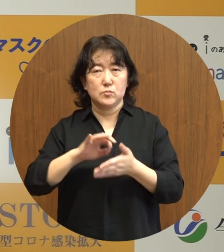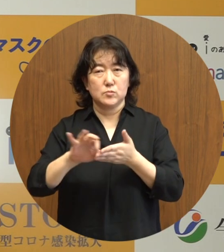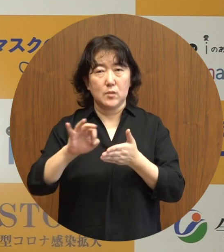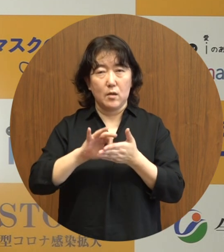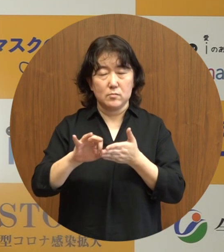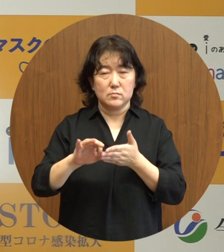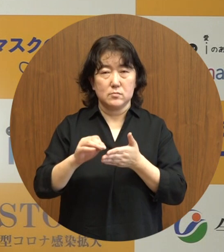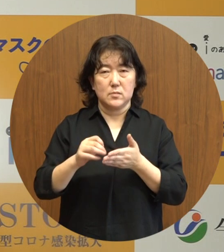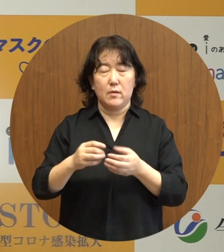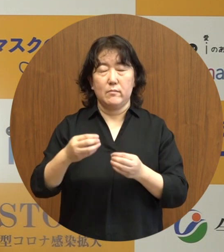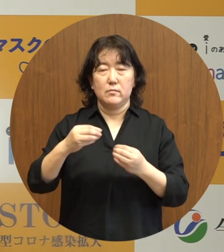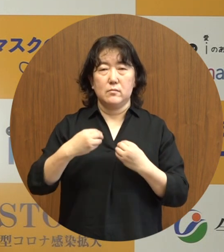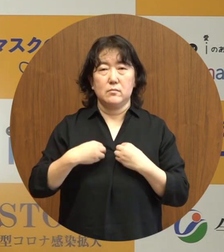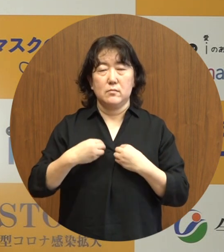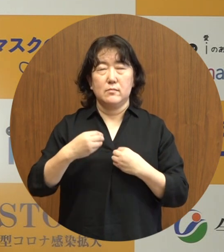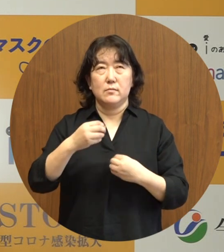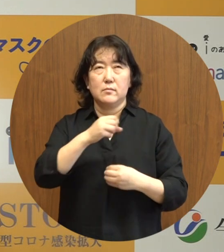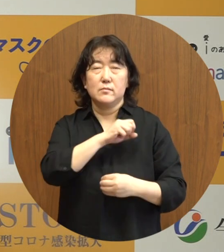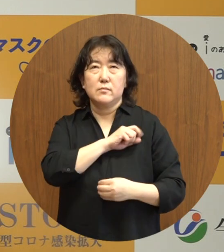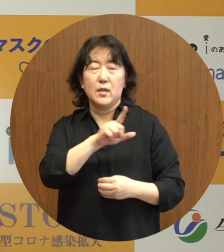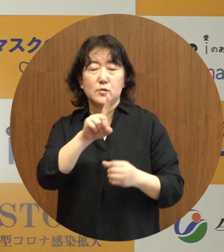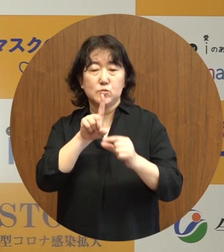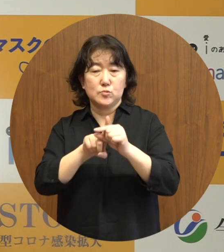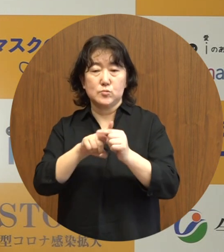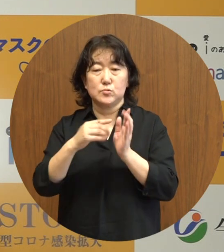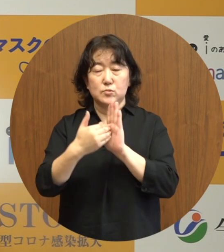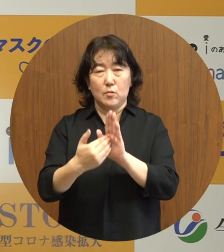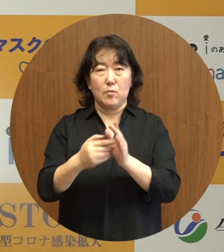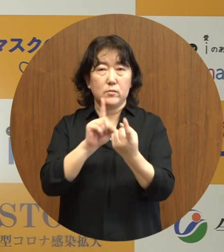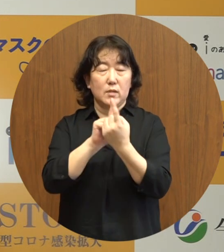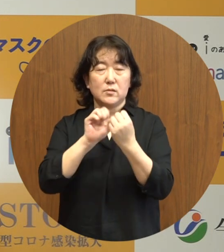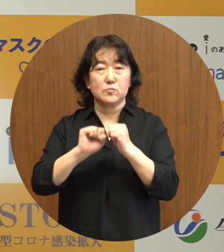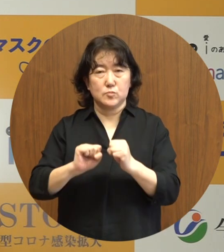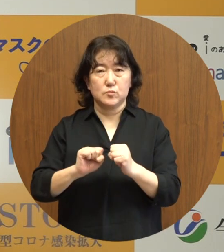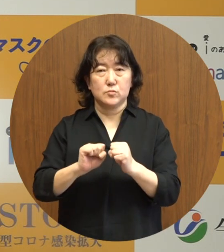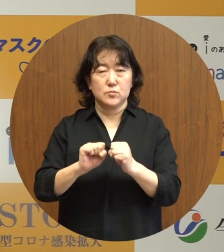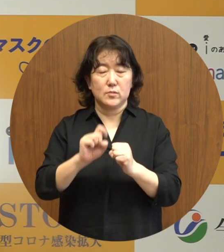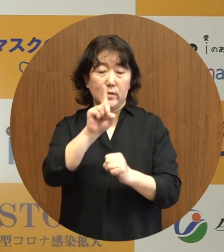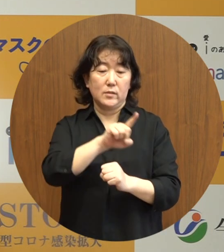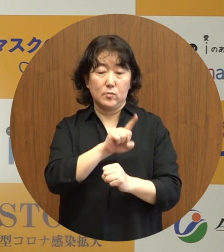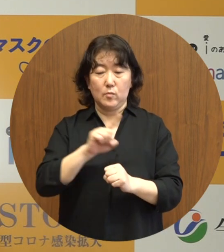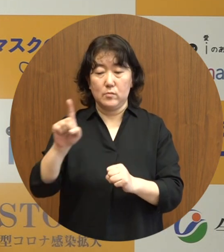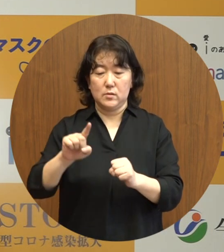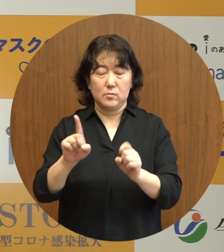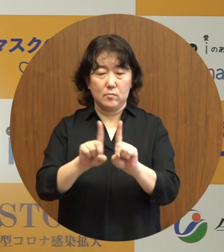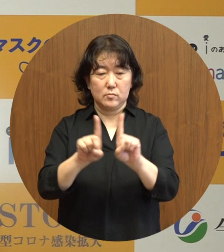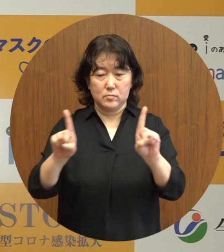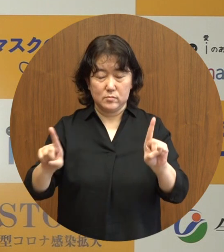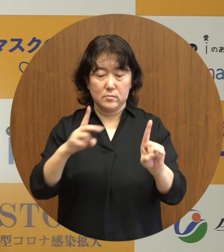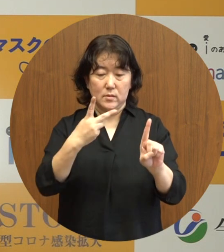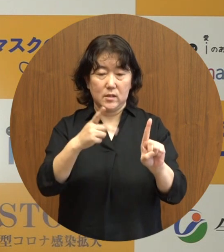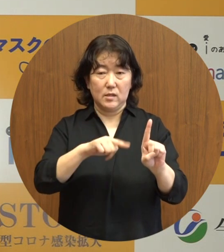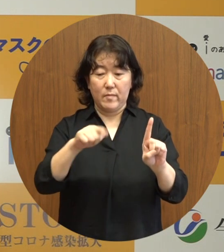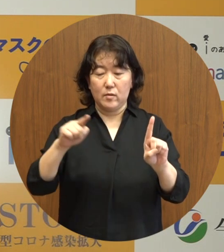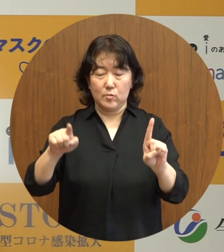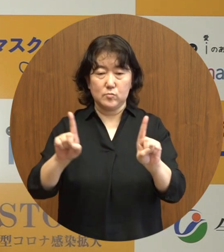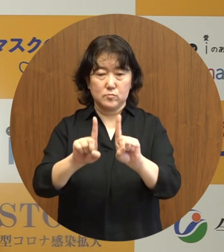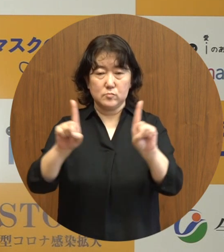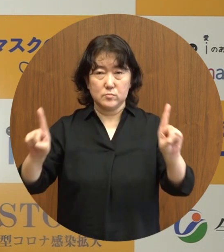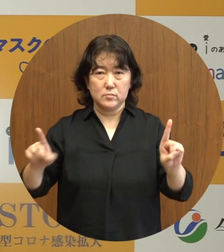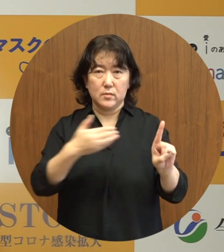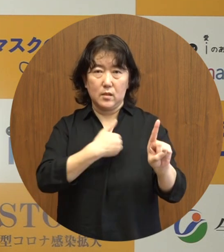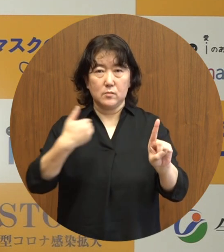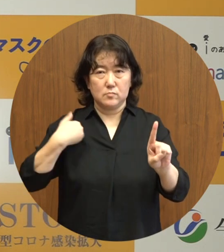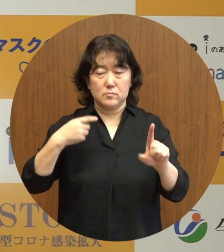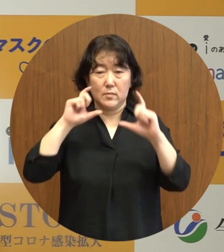屋外で人と十分な距離、2メートル以上でありますけれども、こうした確保ができる場合はマス